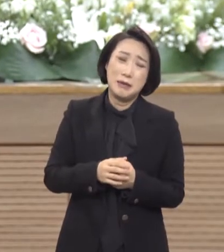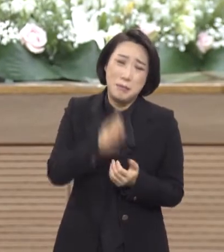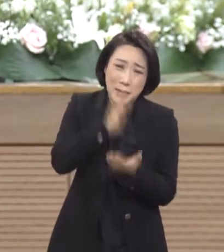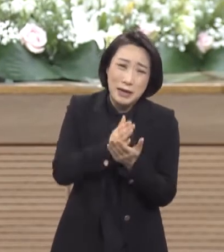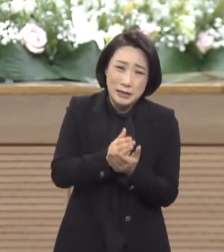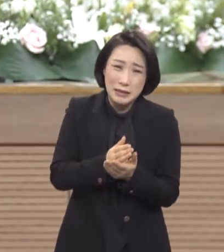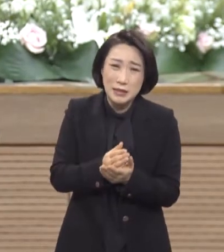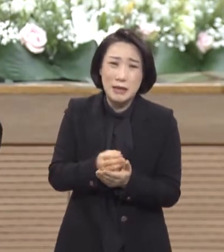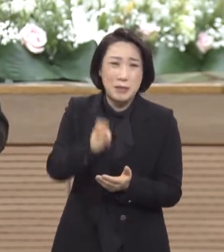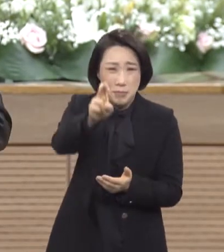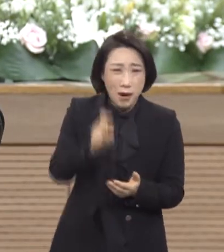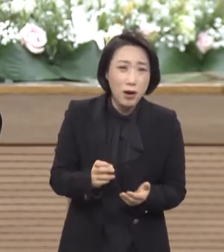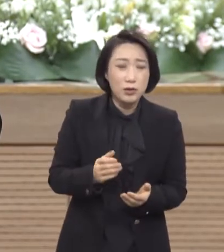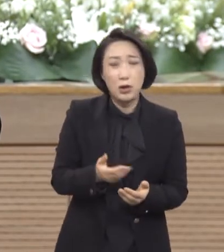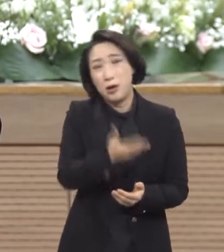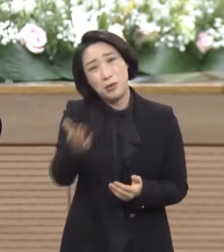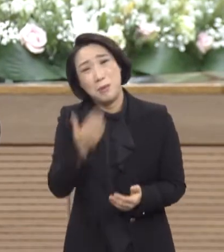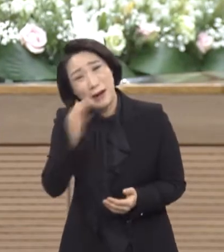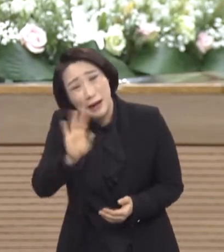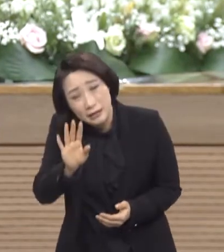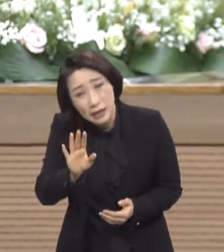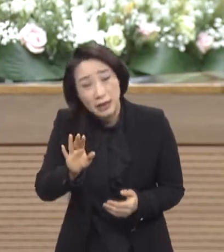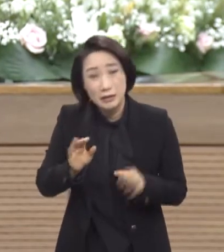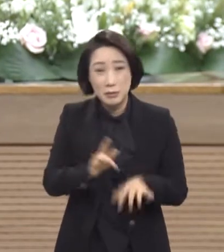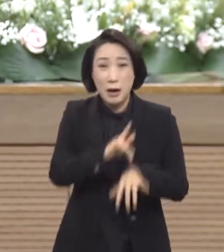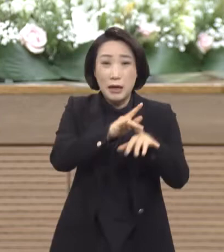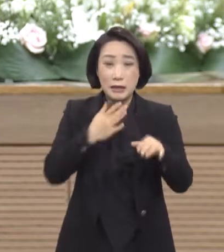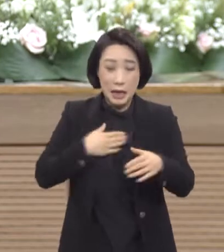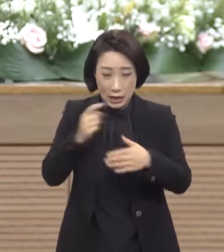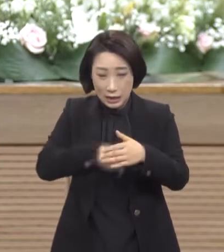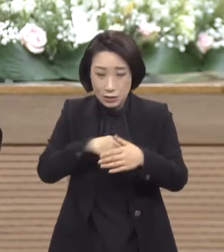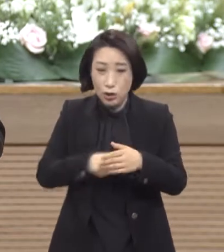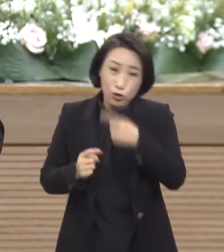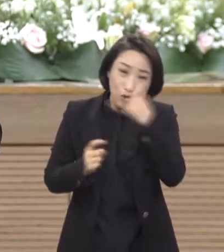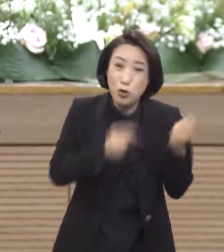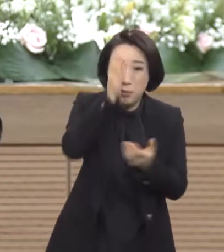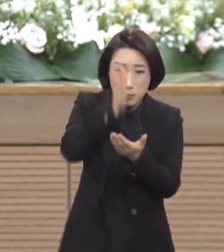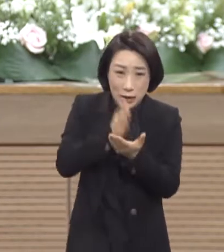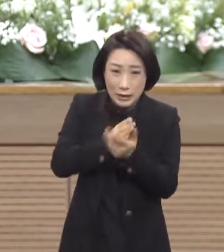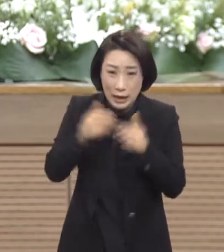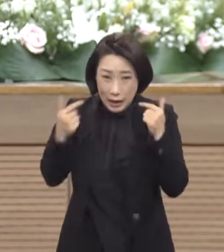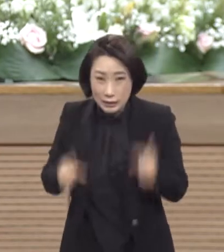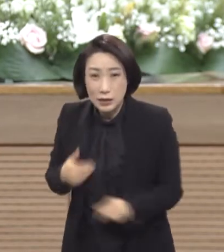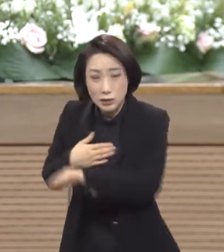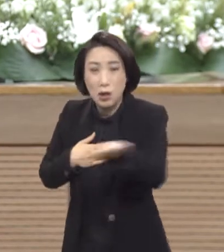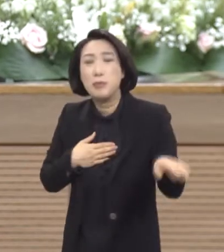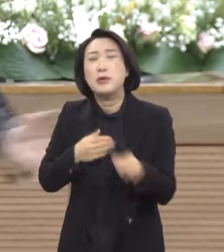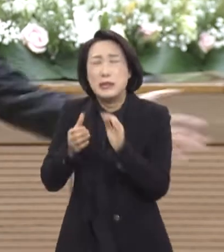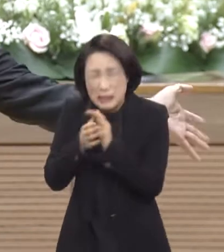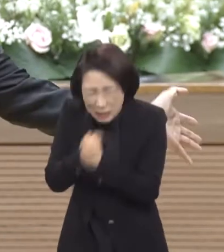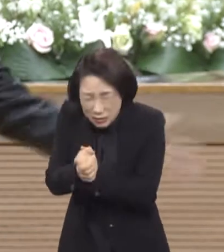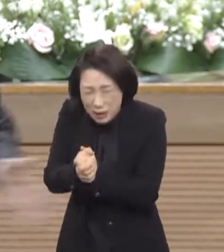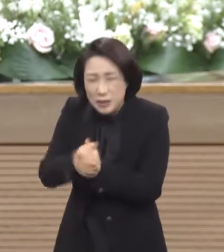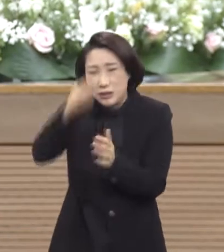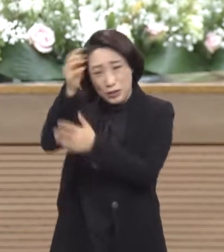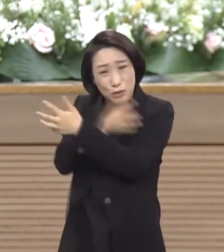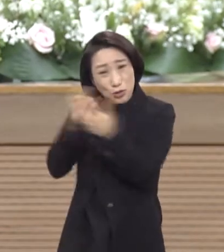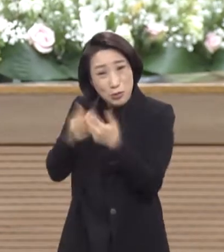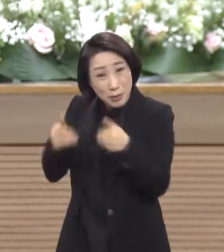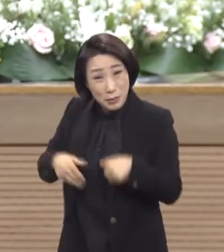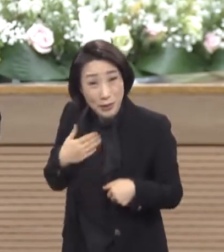아니야. 요런 놈이 내 안에서 유혹하지 못하도록 항상 기도하여 성령이